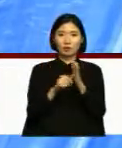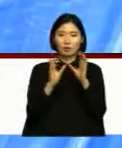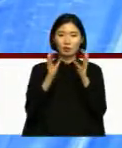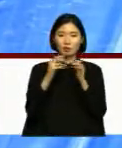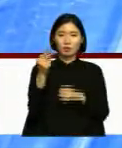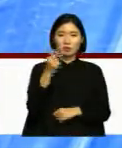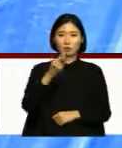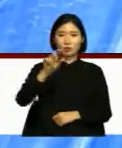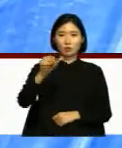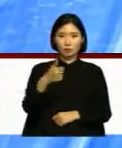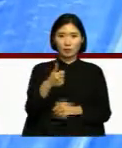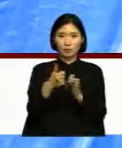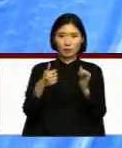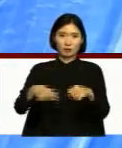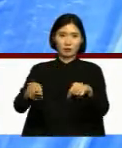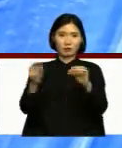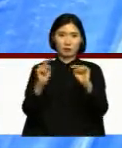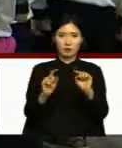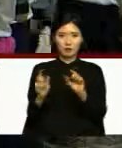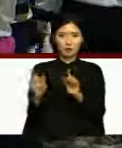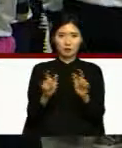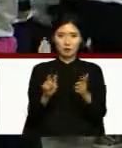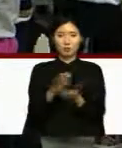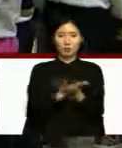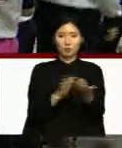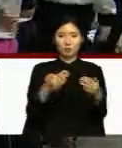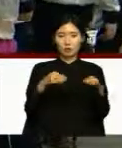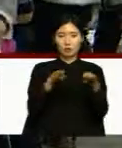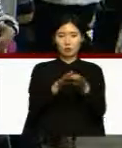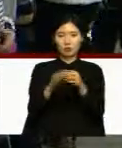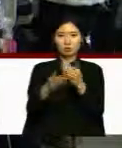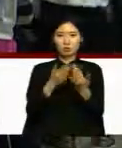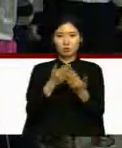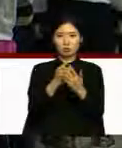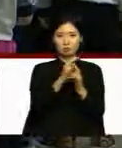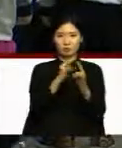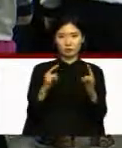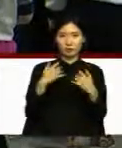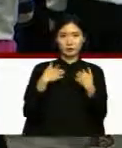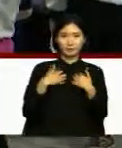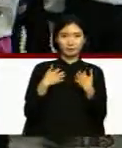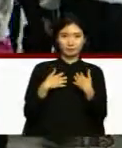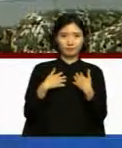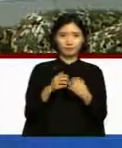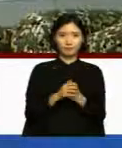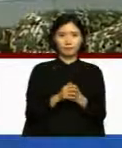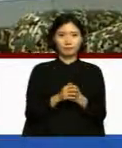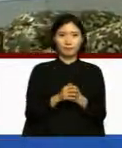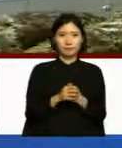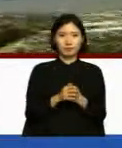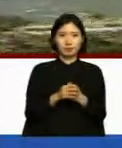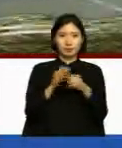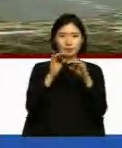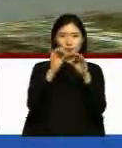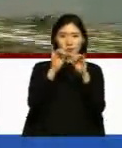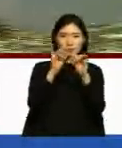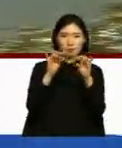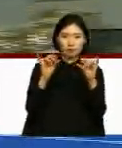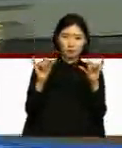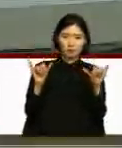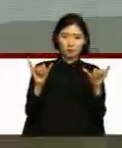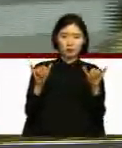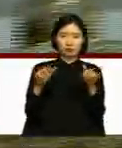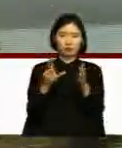아동 2,500여 명이 참여해 다양한 놀이기구와 체험부스 등을 즐겼습니다. 연합회 측은 미세먼지 이슈를